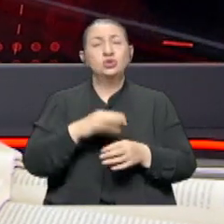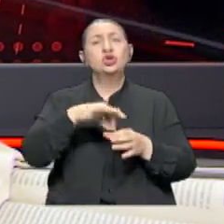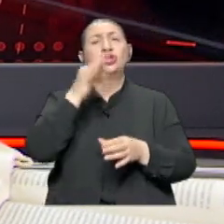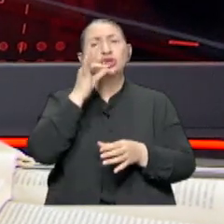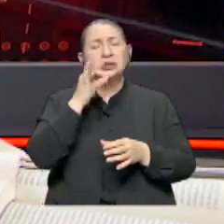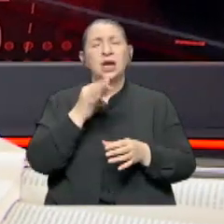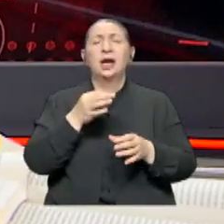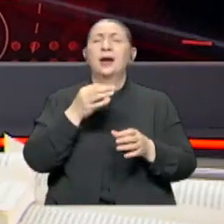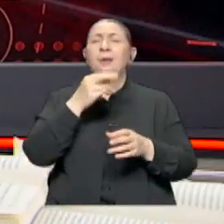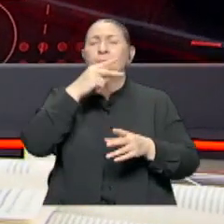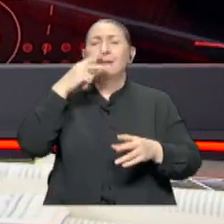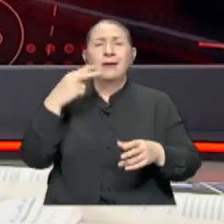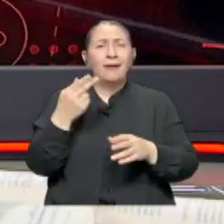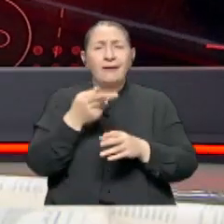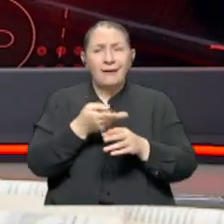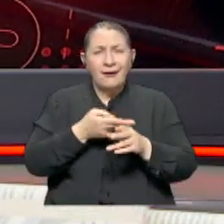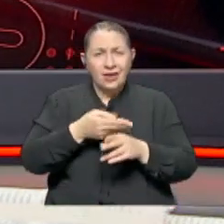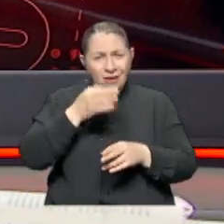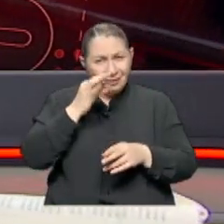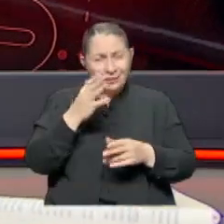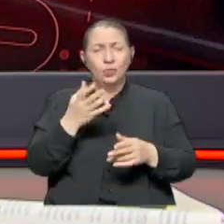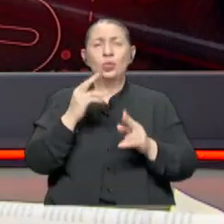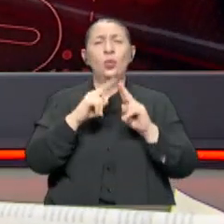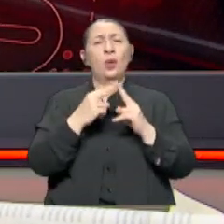çay için, aromalı kahve için, dünyayı gezin,